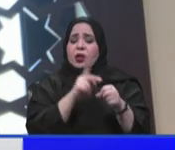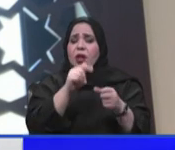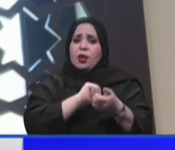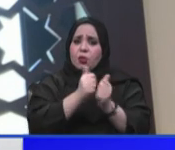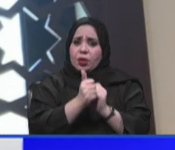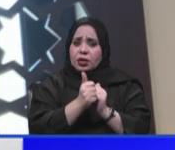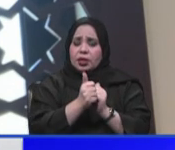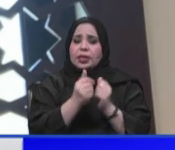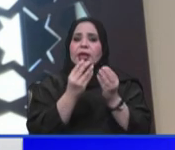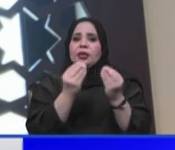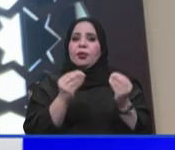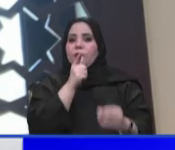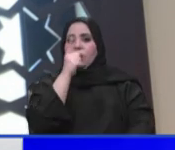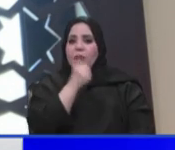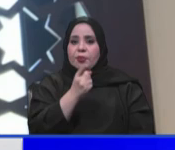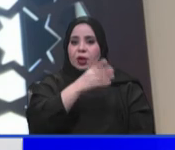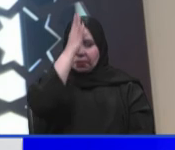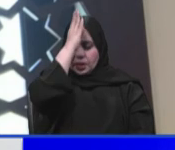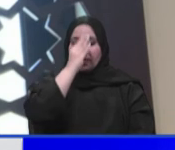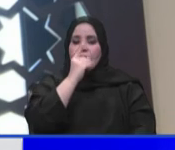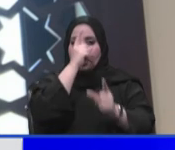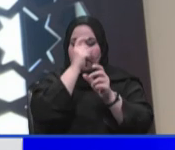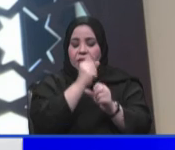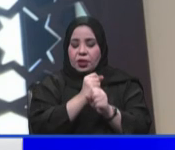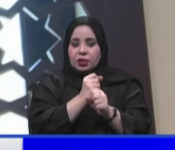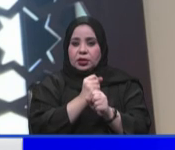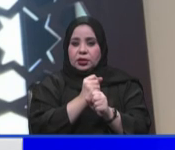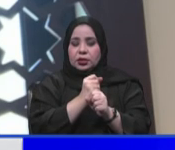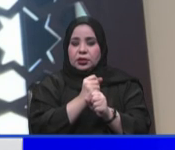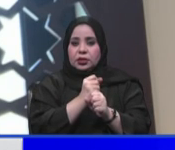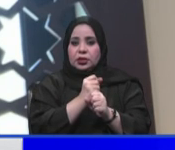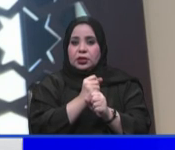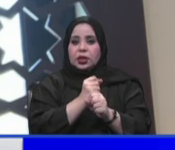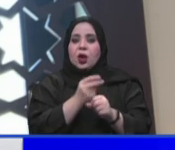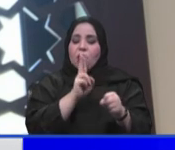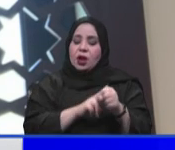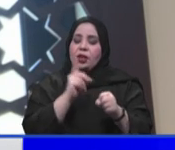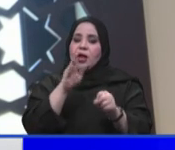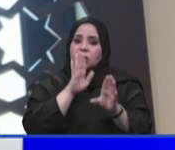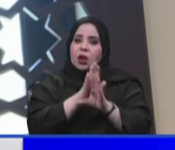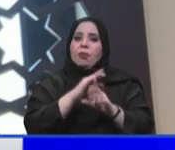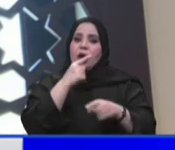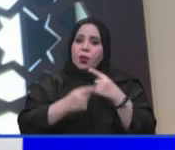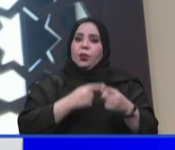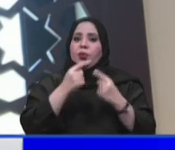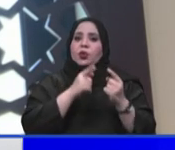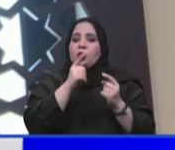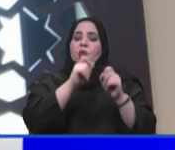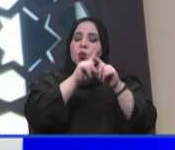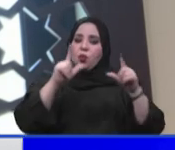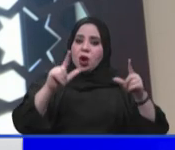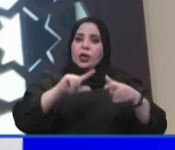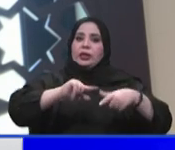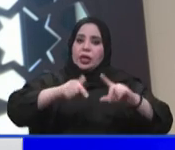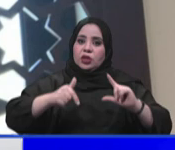هي بتوجيه من جلالة الملك أن احنا نكون لنا دائماً حضور إقليمي وخليجي على